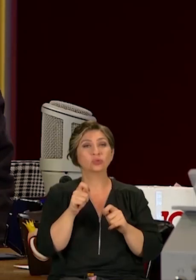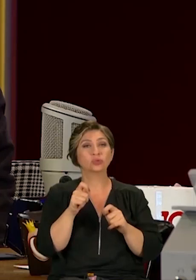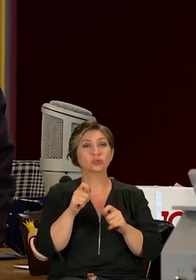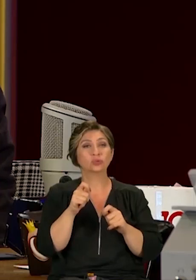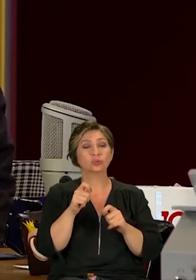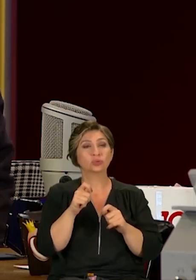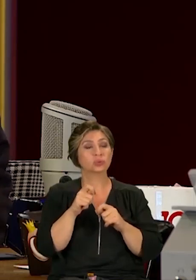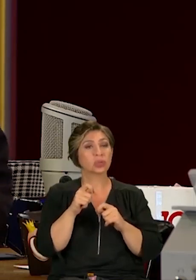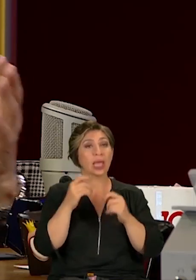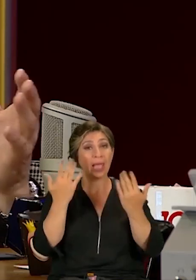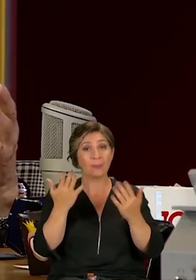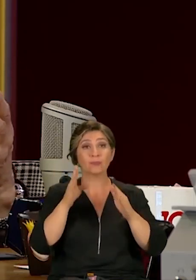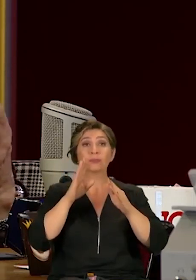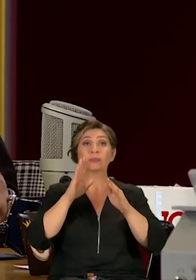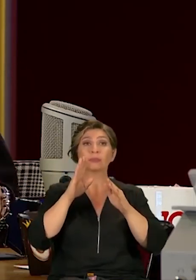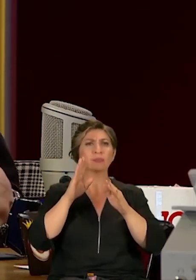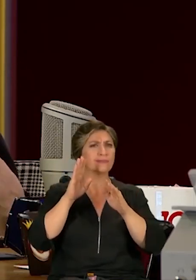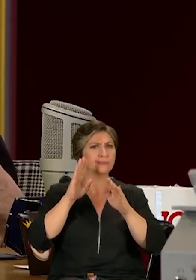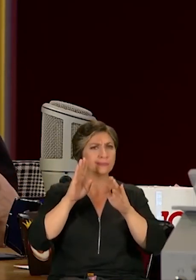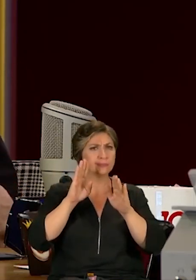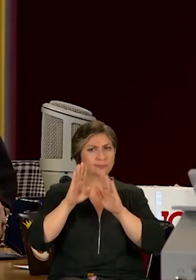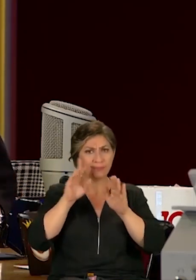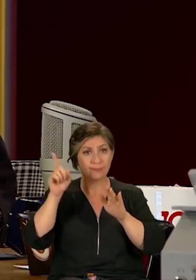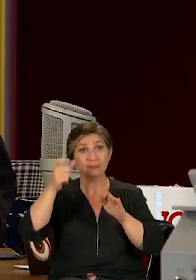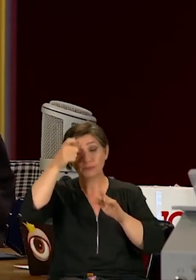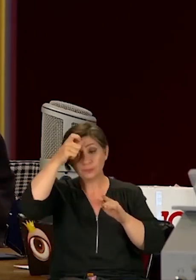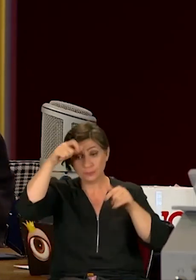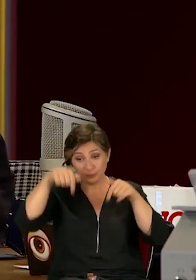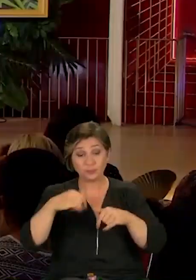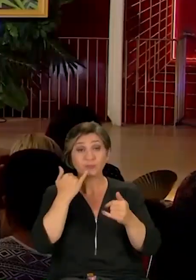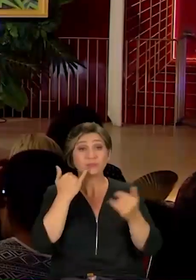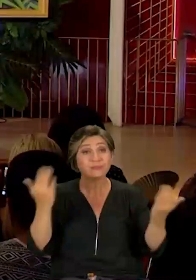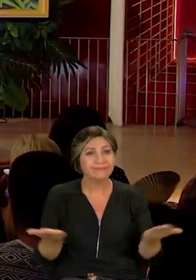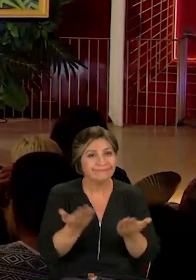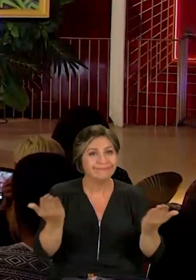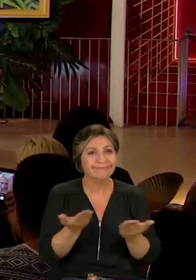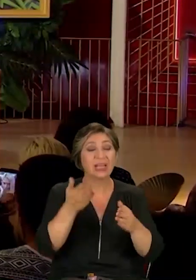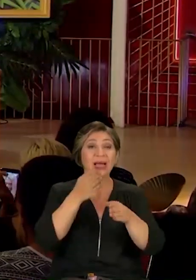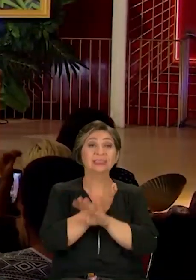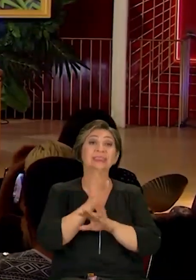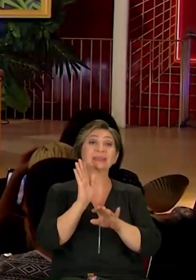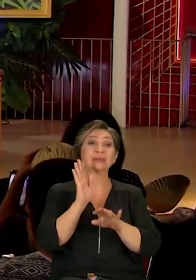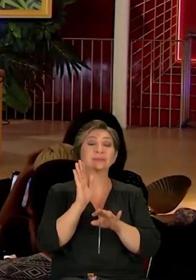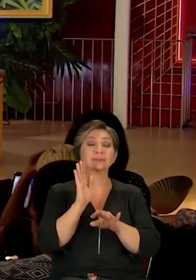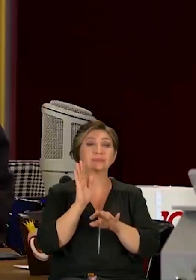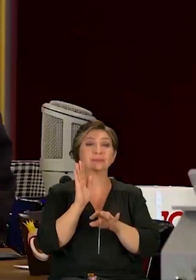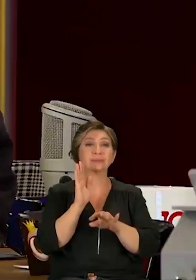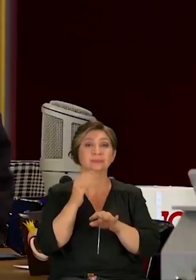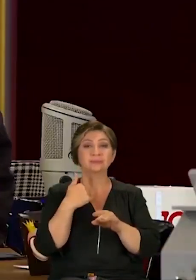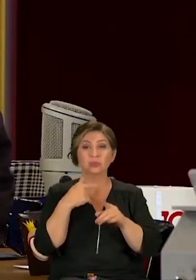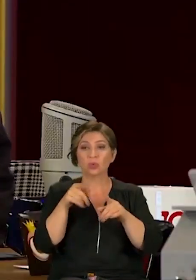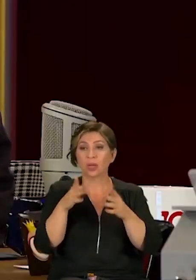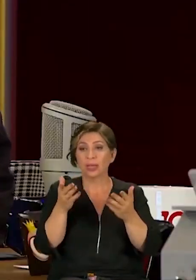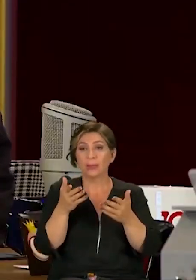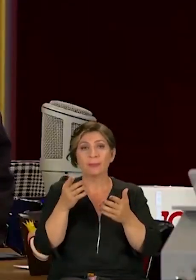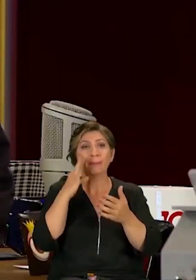Yani hem Tokapodaki'nin güzelliği hem Türklerin misafirperverliği aslında biz öyle şey